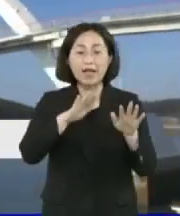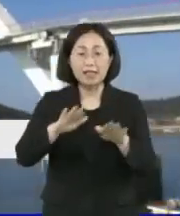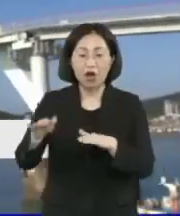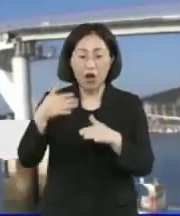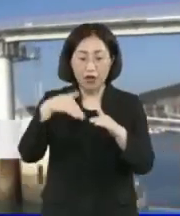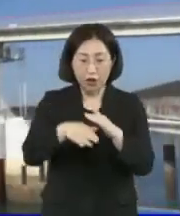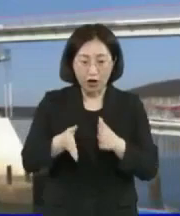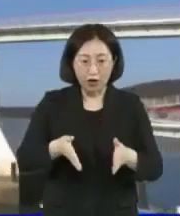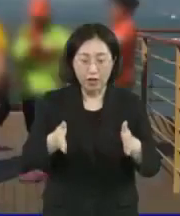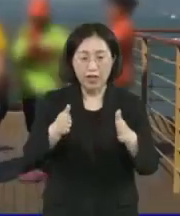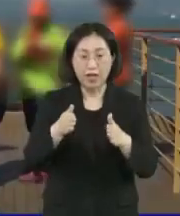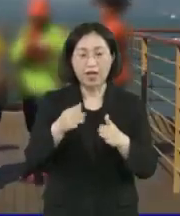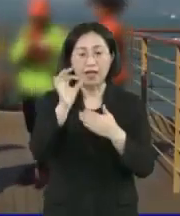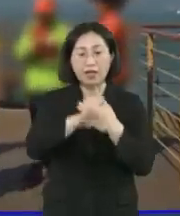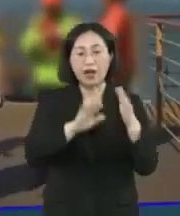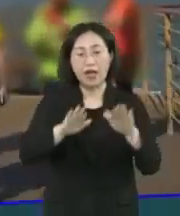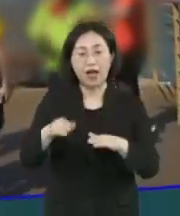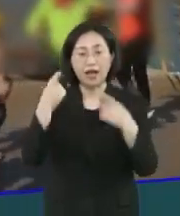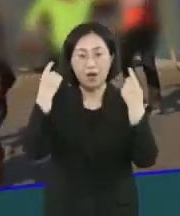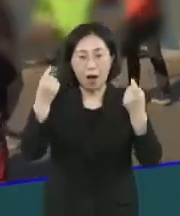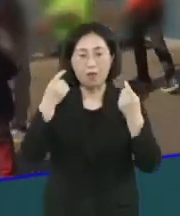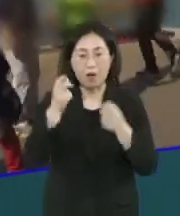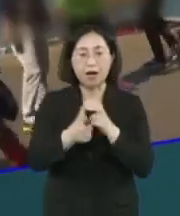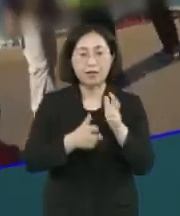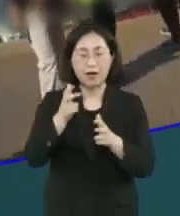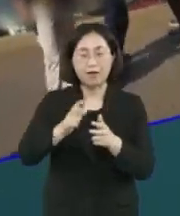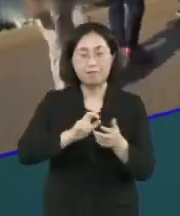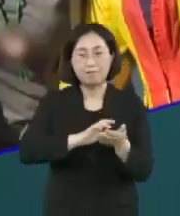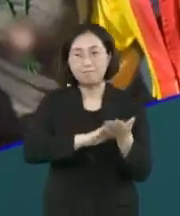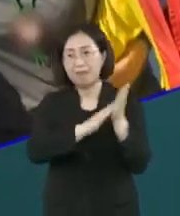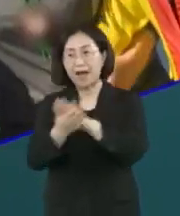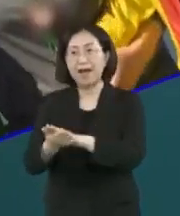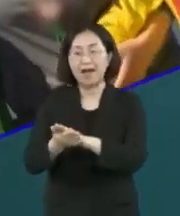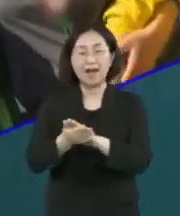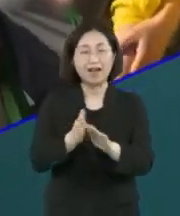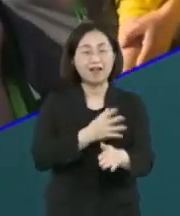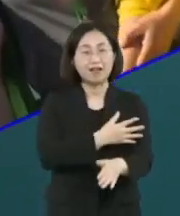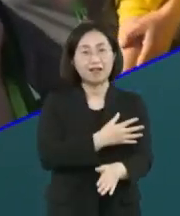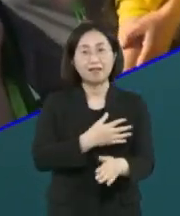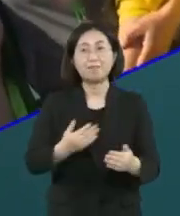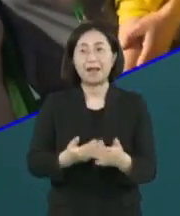서해안 관광산업을 뒤바꿔 놓을 걸로 기대됩니다. TJB 최현우입니다.